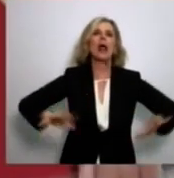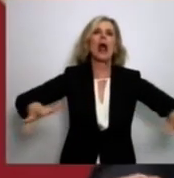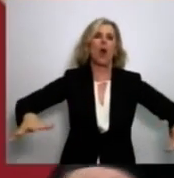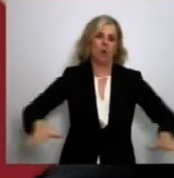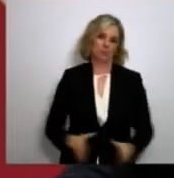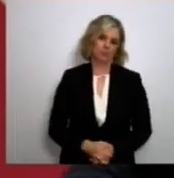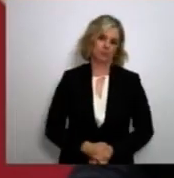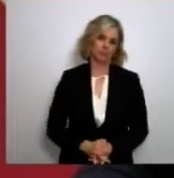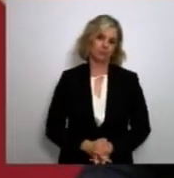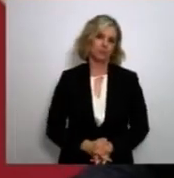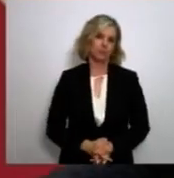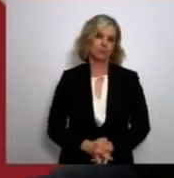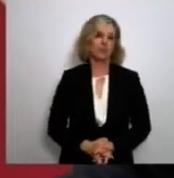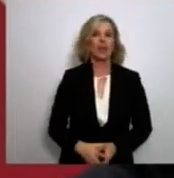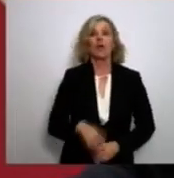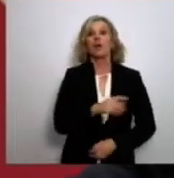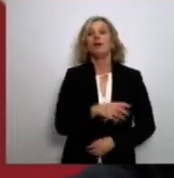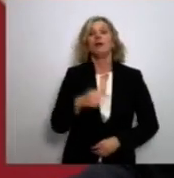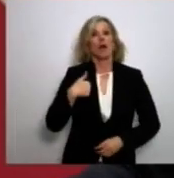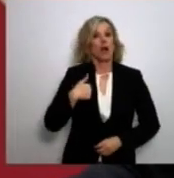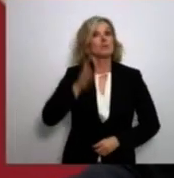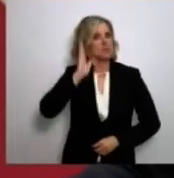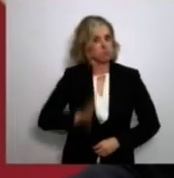Αυτό το έσχος έχει μόνο μία απάντηση.